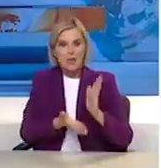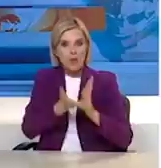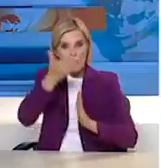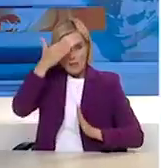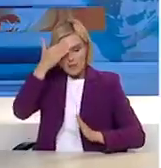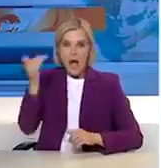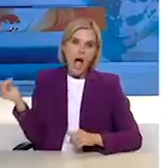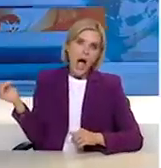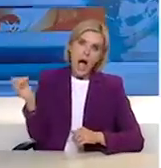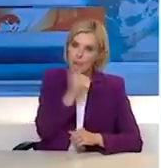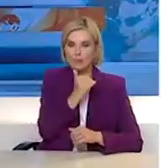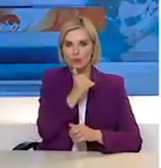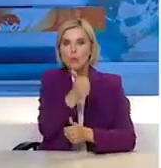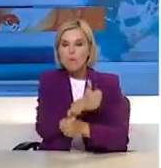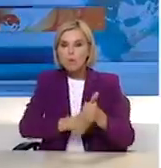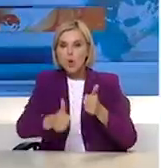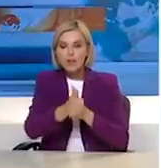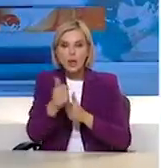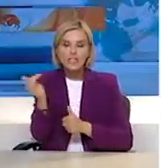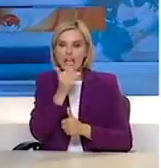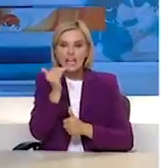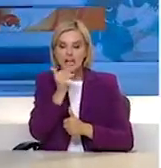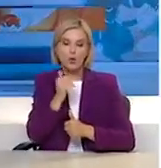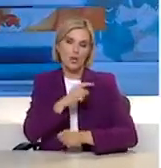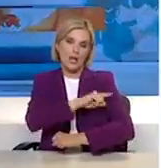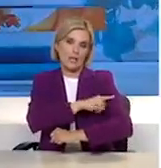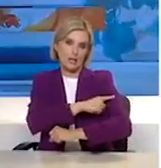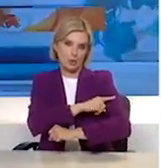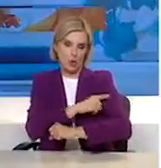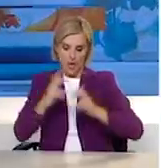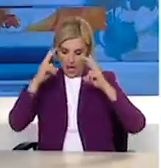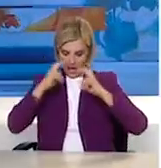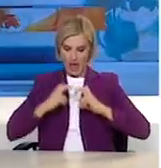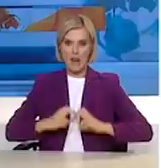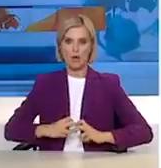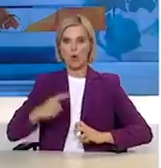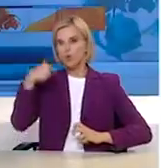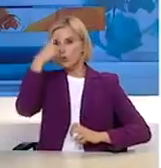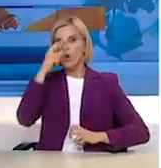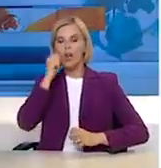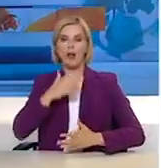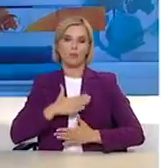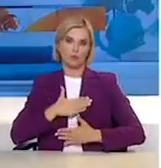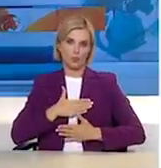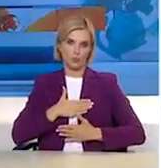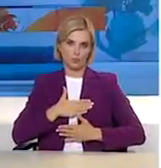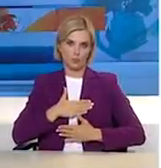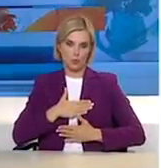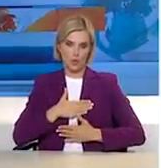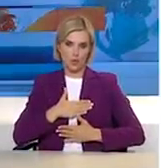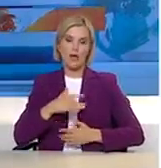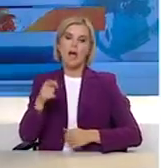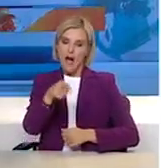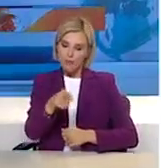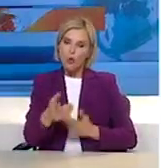τους συμπτωματικούς που ελέγχουμε αυτή την περίοδο για την παρουσία του κορονοϊού, ώστε να ελέγχονται για την παρουσία του κορονοϊού και να παίρνουν έγκαιρα ιατρική φροντίδα